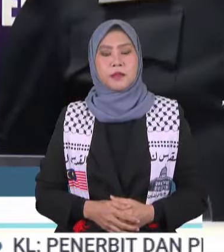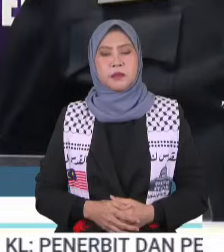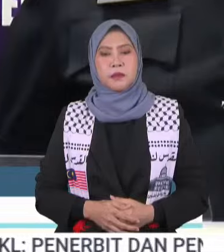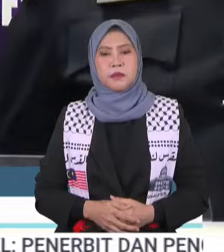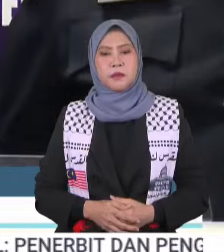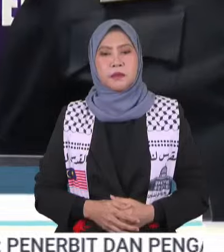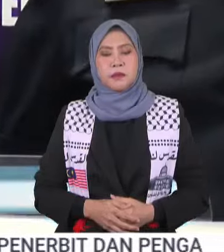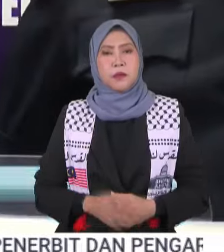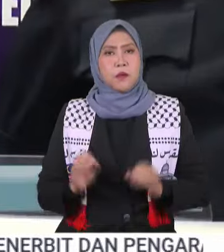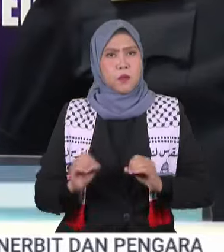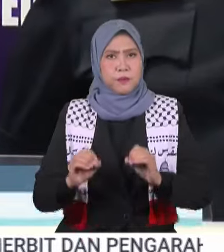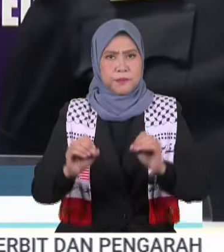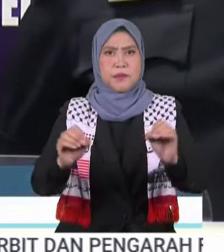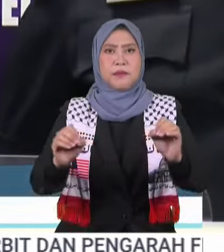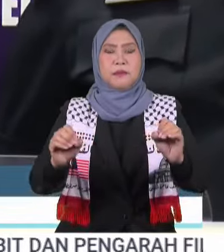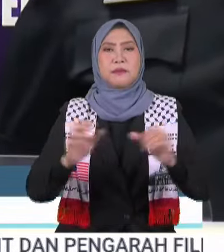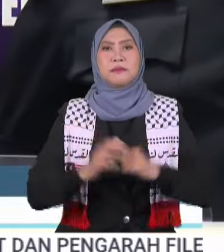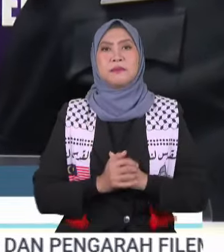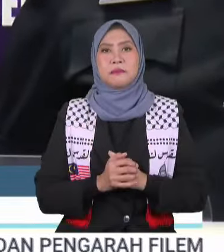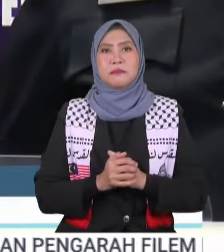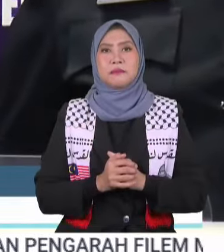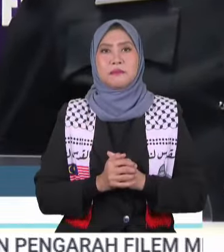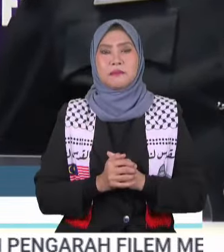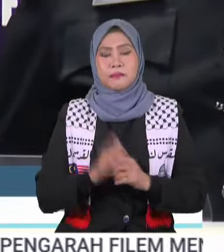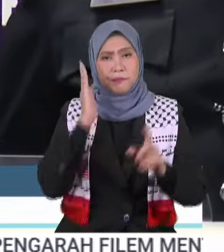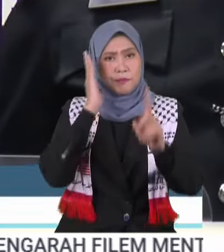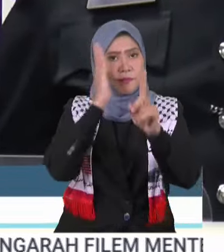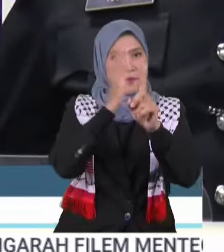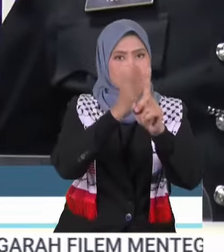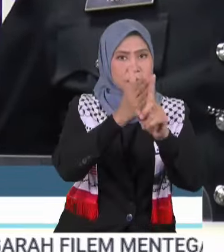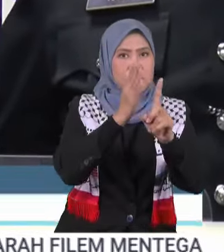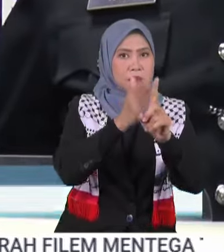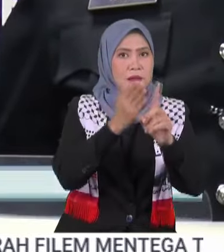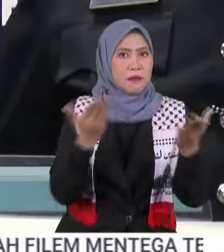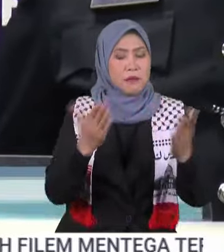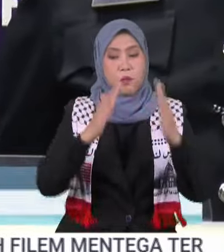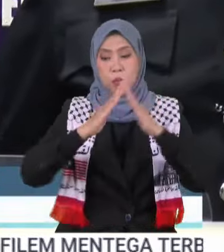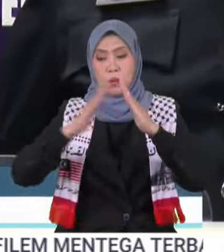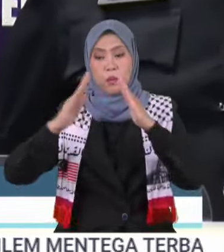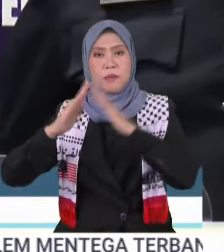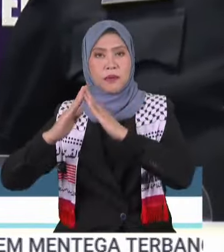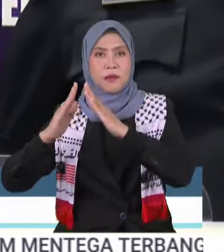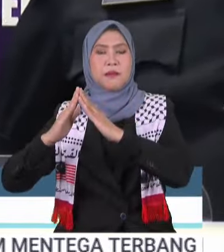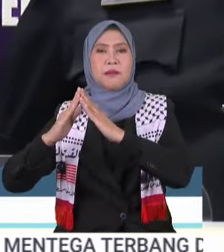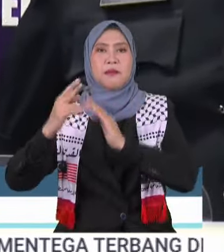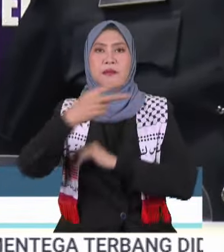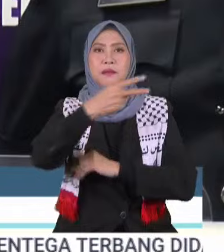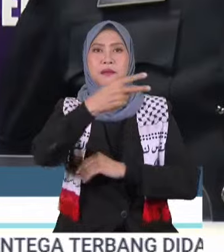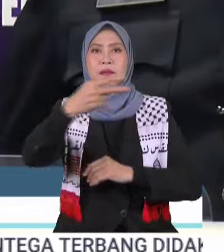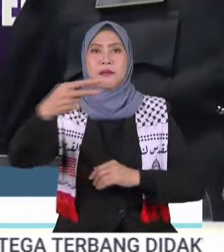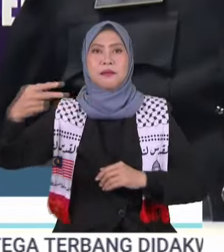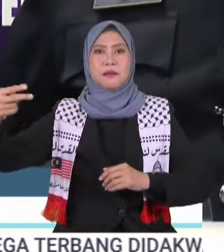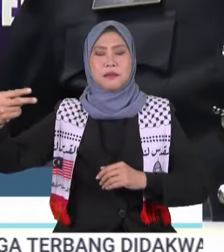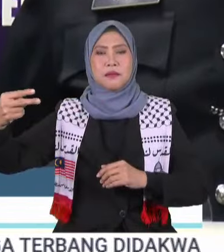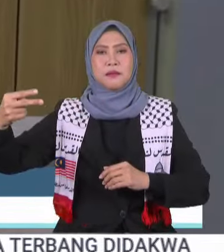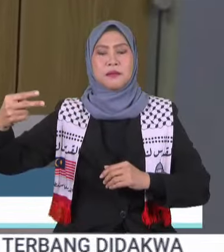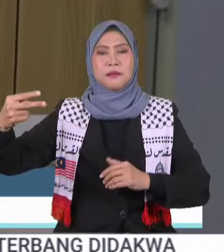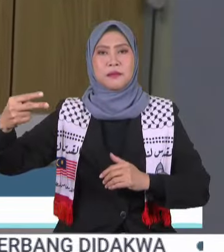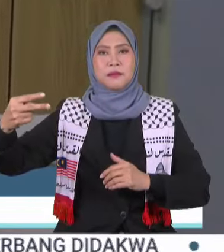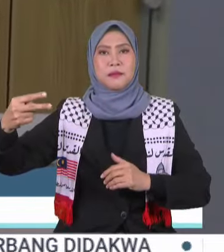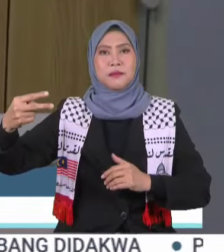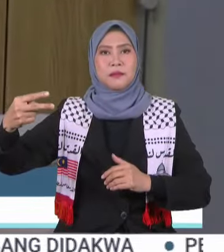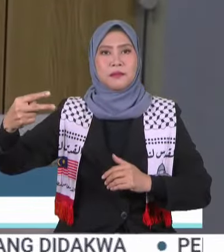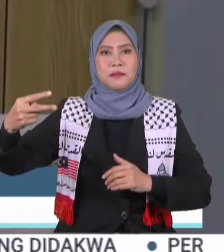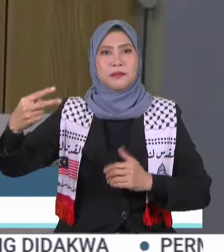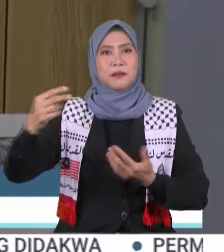Modus operandi yang dijalankan ialah dengan mensasarkan rumah teres ataupun